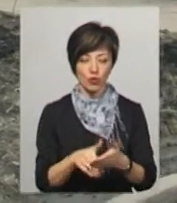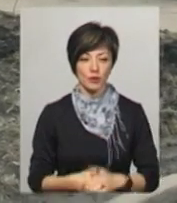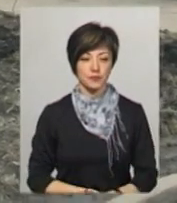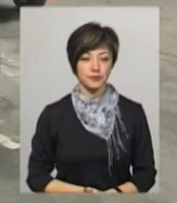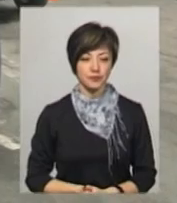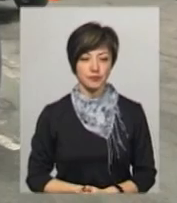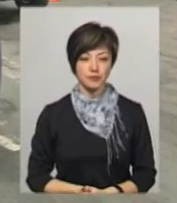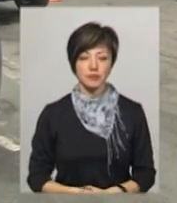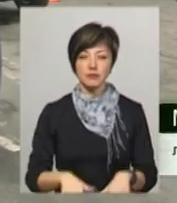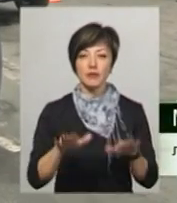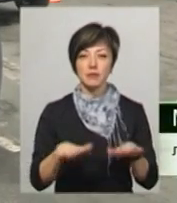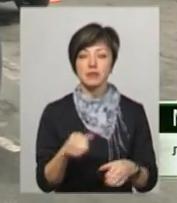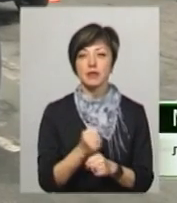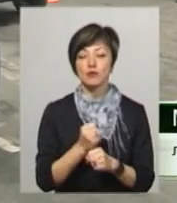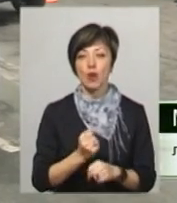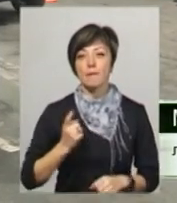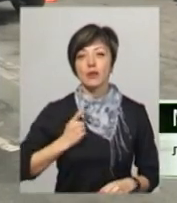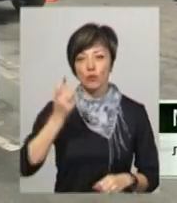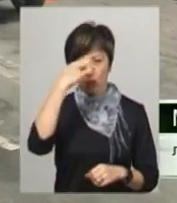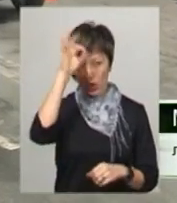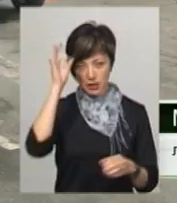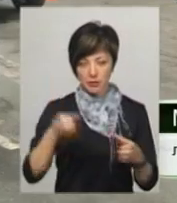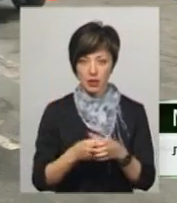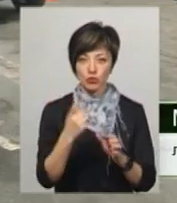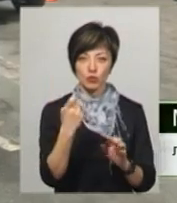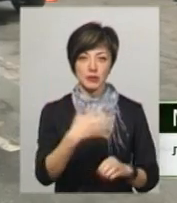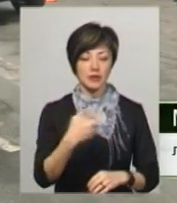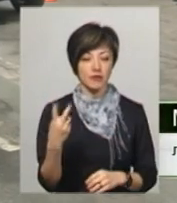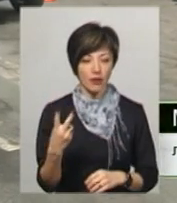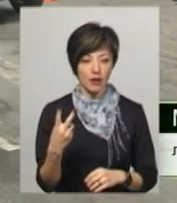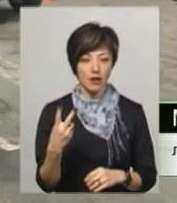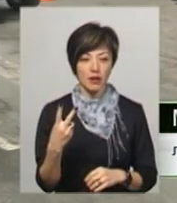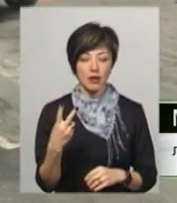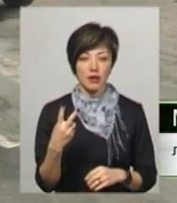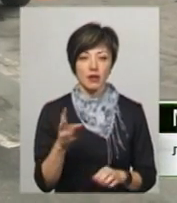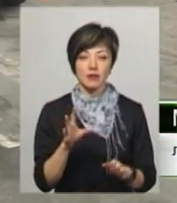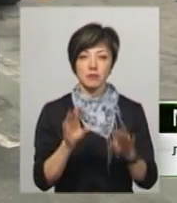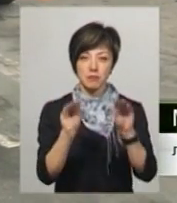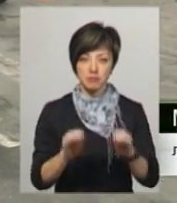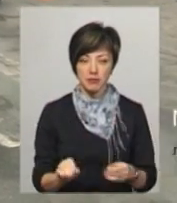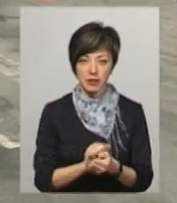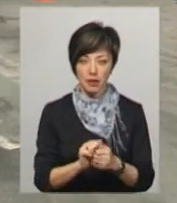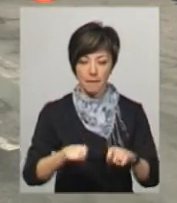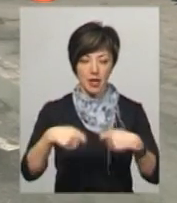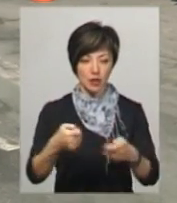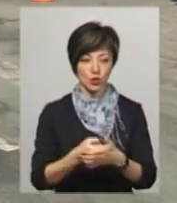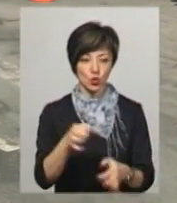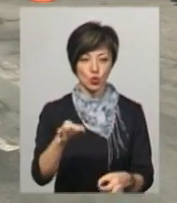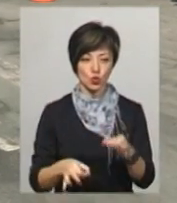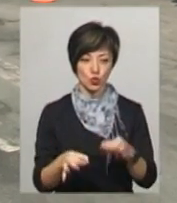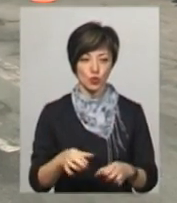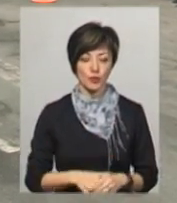Михайло Буденко. На місці працює патрульна поліція, екіпаж 152, відскладаються відповідні матеріали, будуть передані до суду.